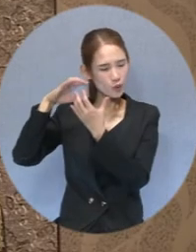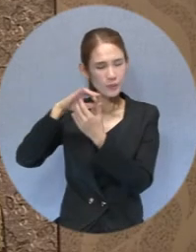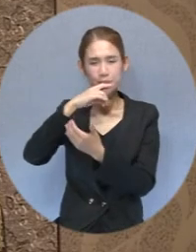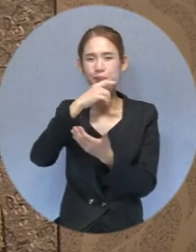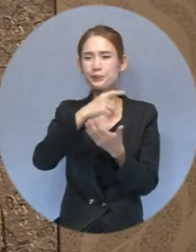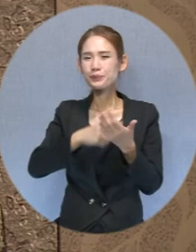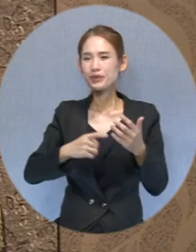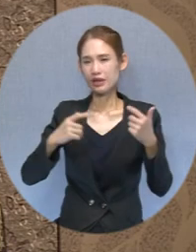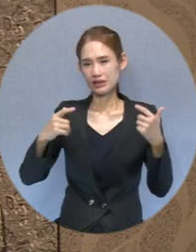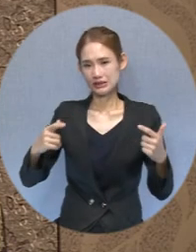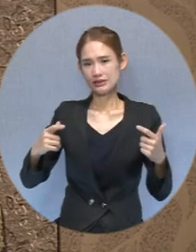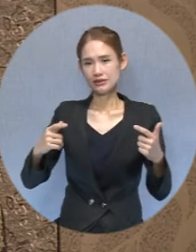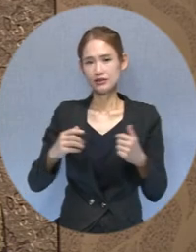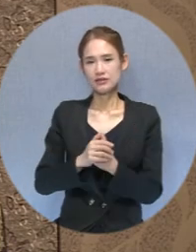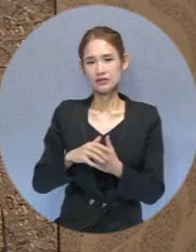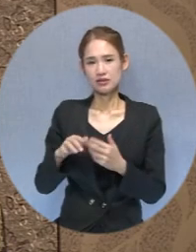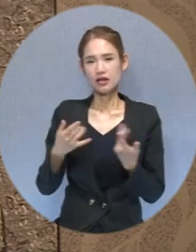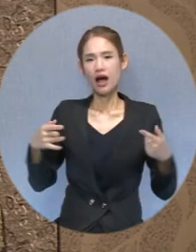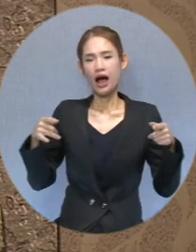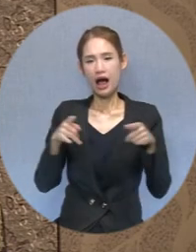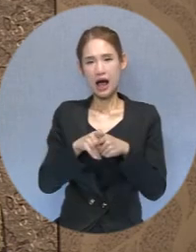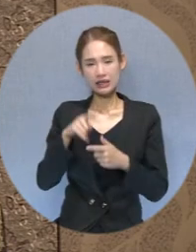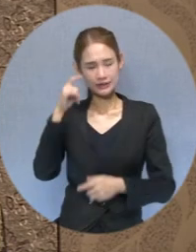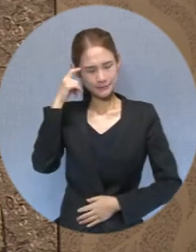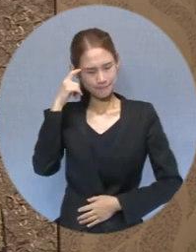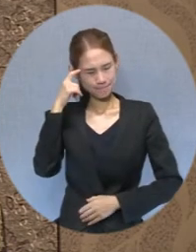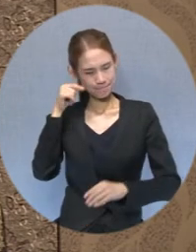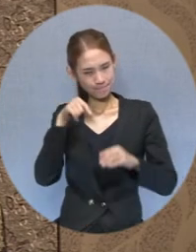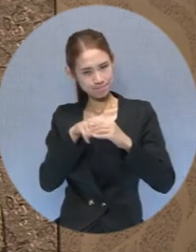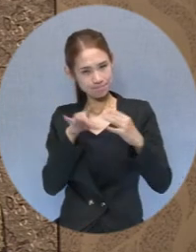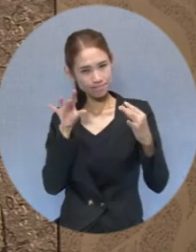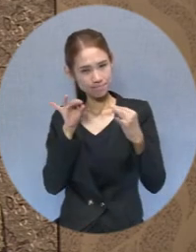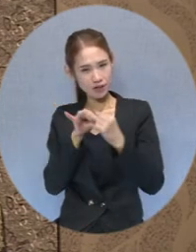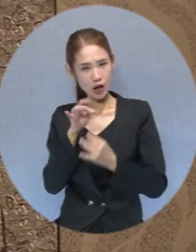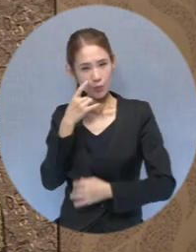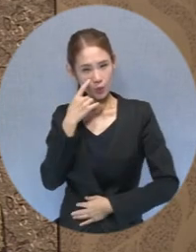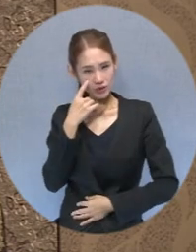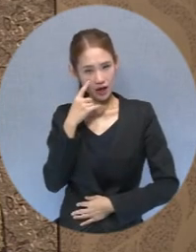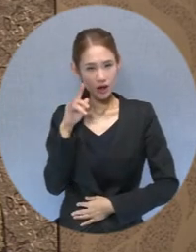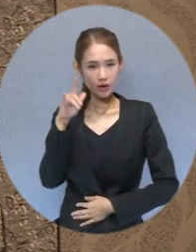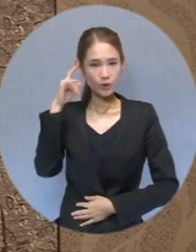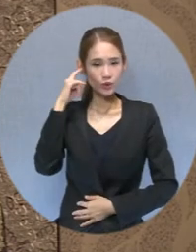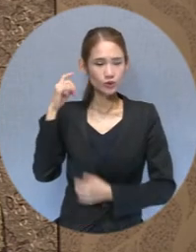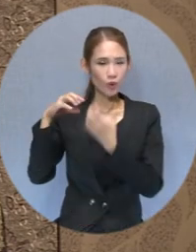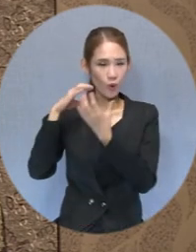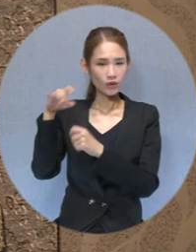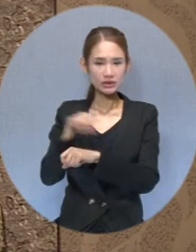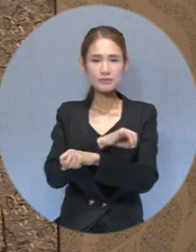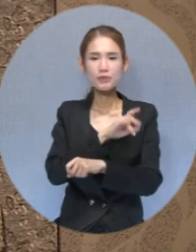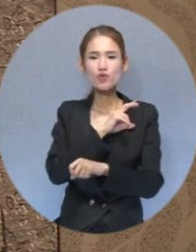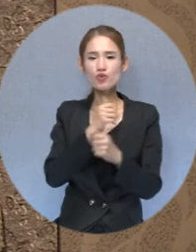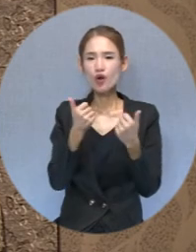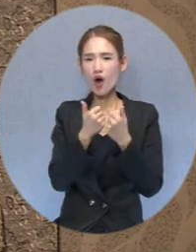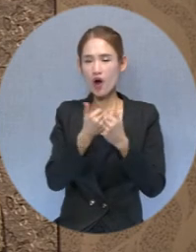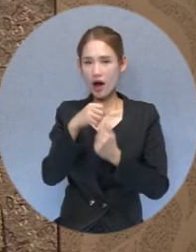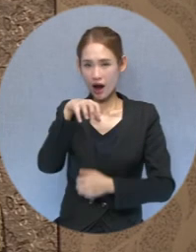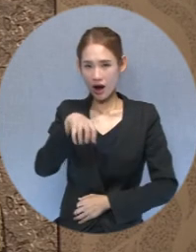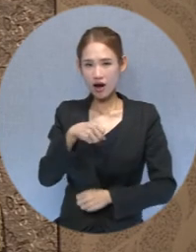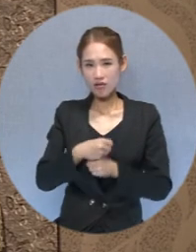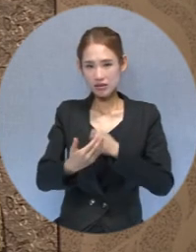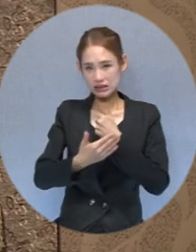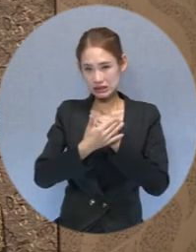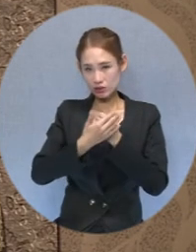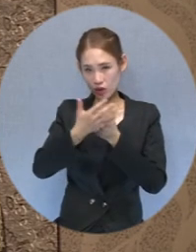그 소음 피해를 좀 우리가 같이 네. 뜻을 모으자. 그래서 항공기소음특별위원회를 만들었고 예. 거기에서 지원이